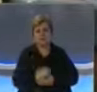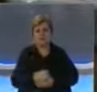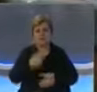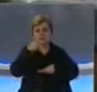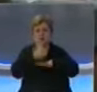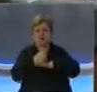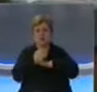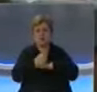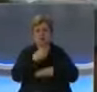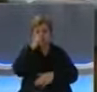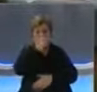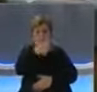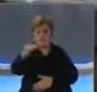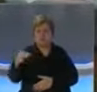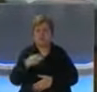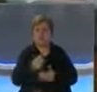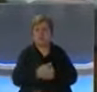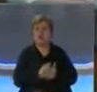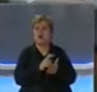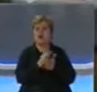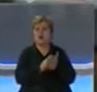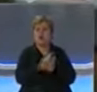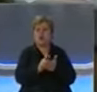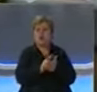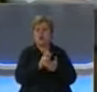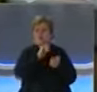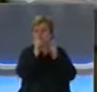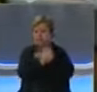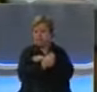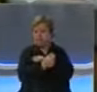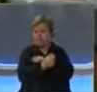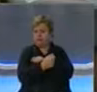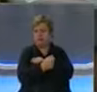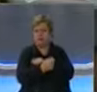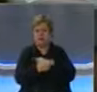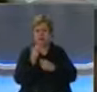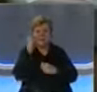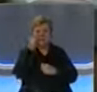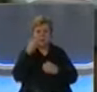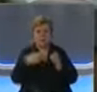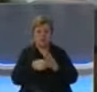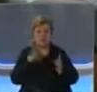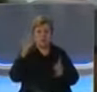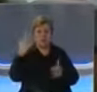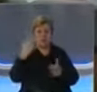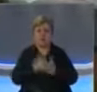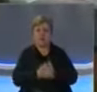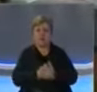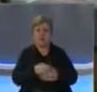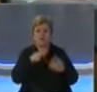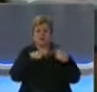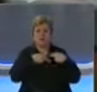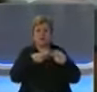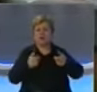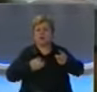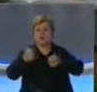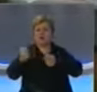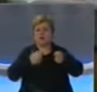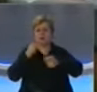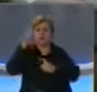dhe lokal. Pra, kjo periudha tranzitore përfundon në prillin e vitit 2015 dhe ka qenë përgjegjësia e menaxhimentit